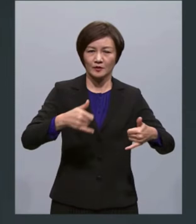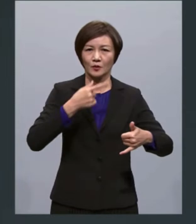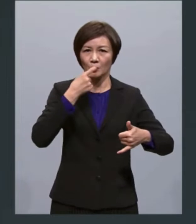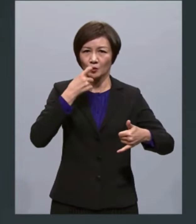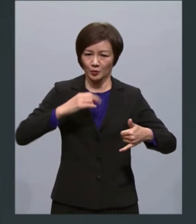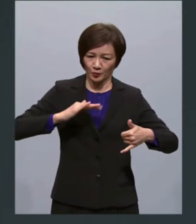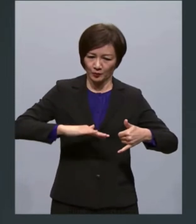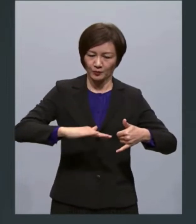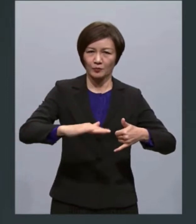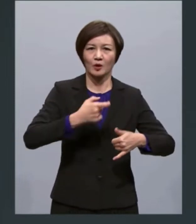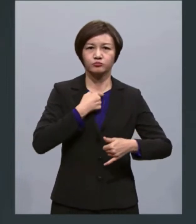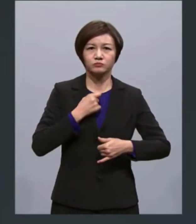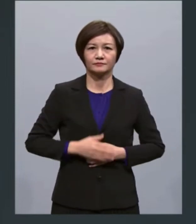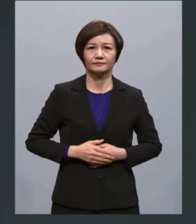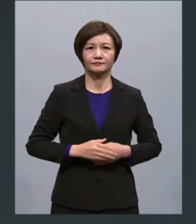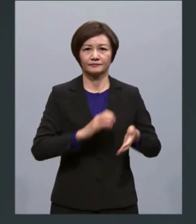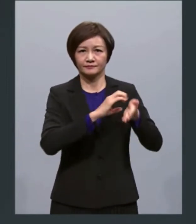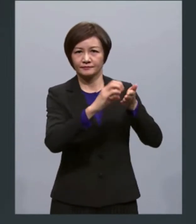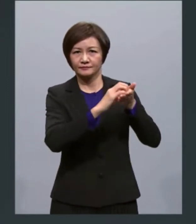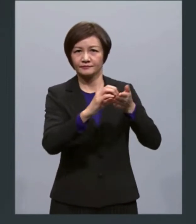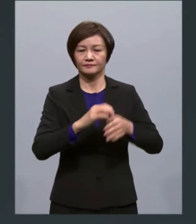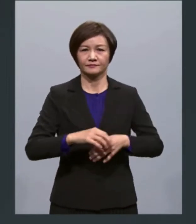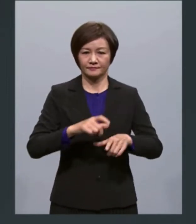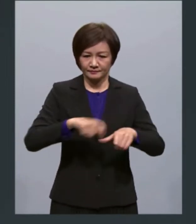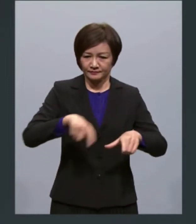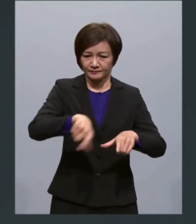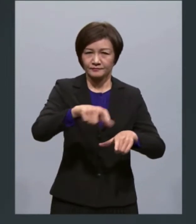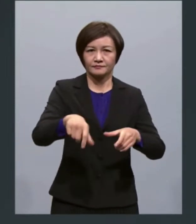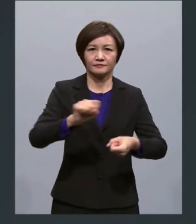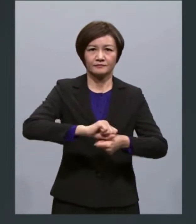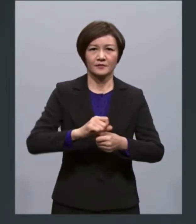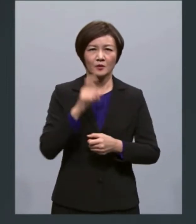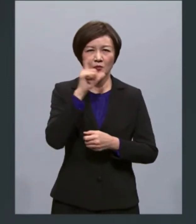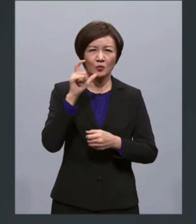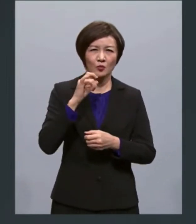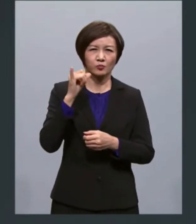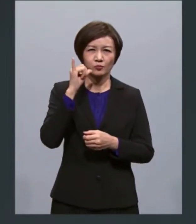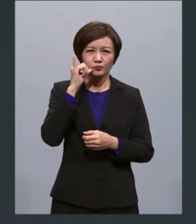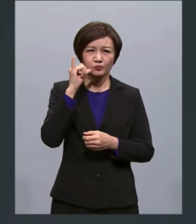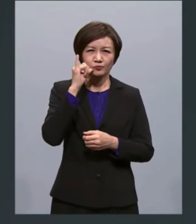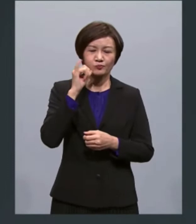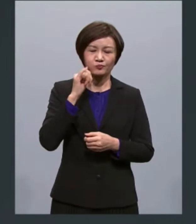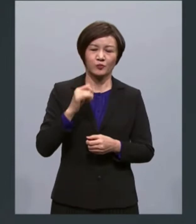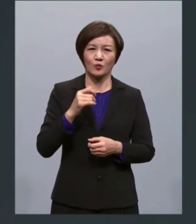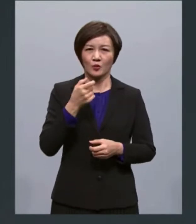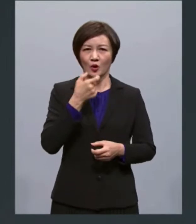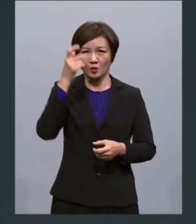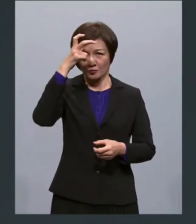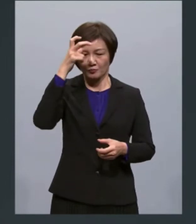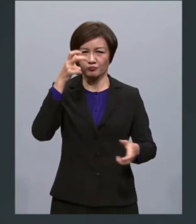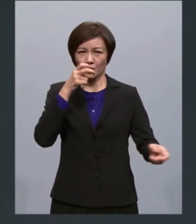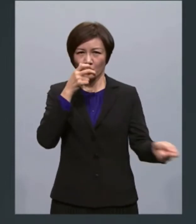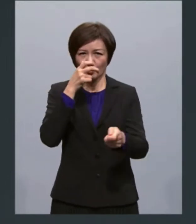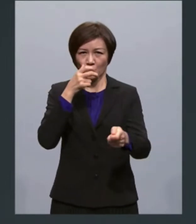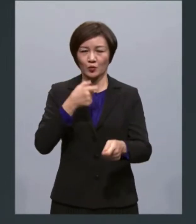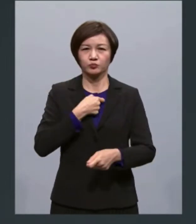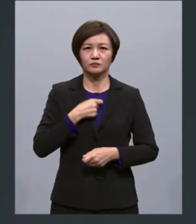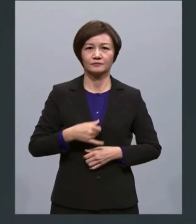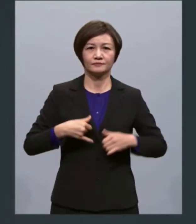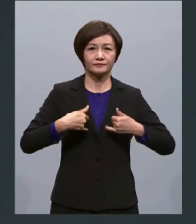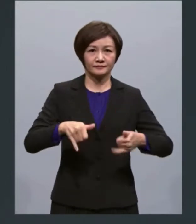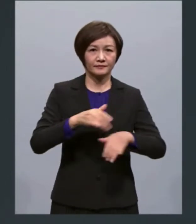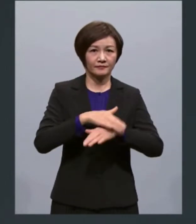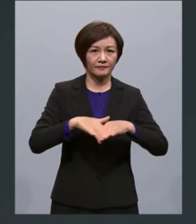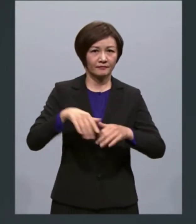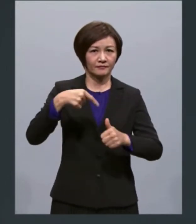通道，检讨标线，增加酒驾的临检，提高道安的教育。在我卸任前，